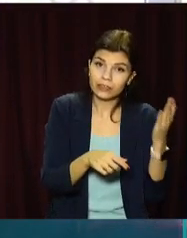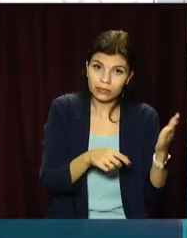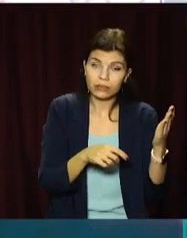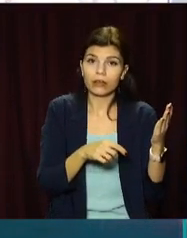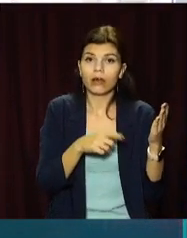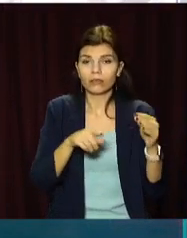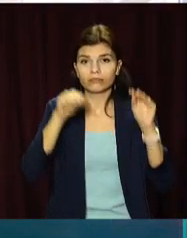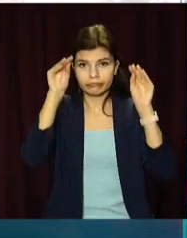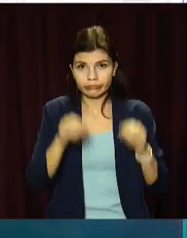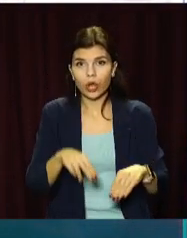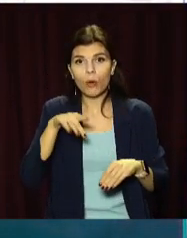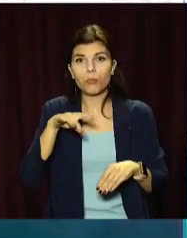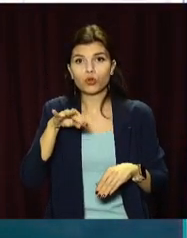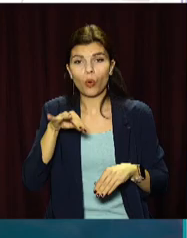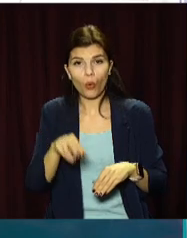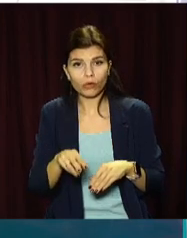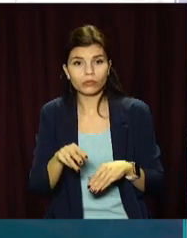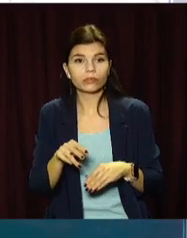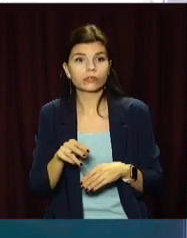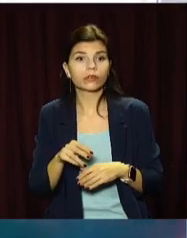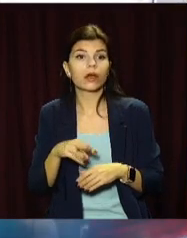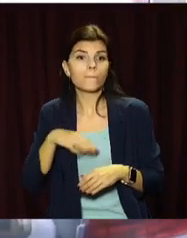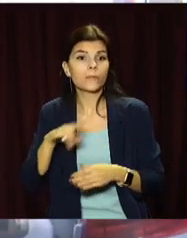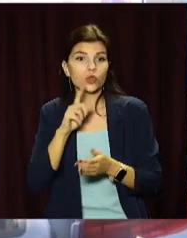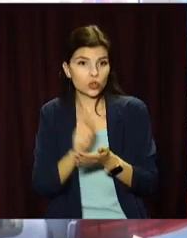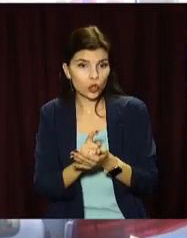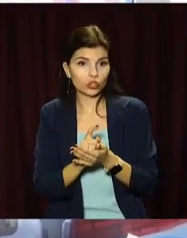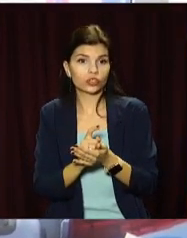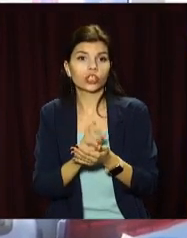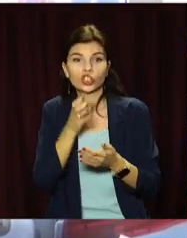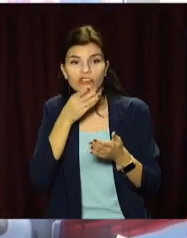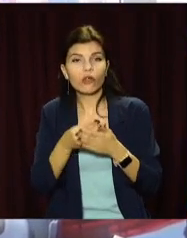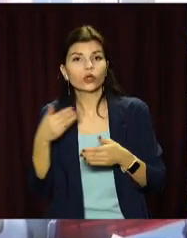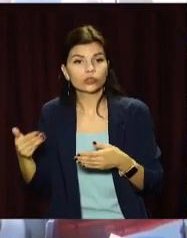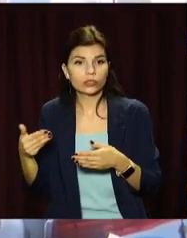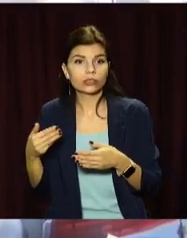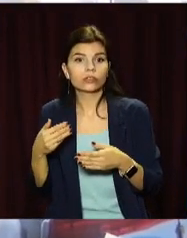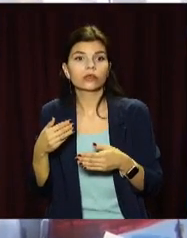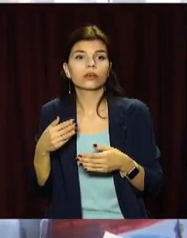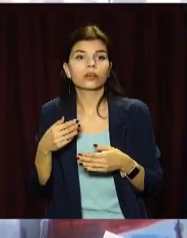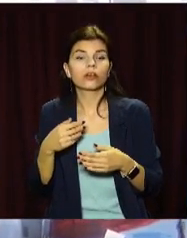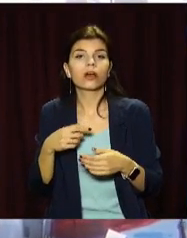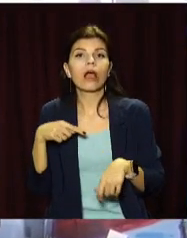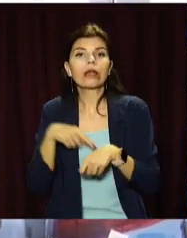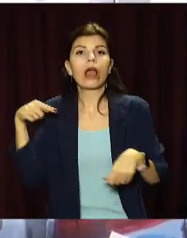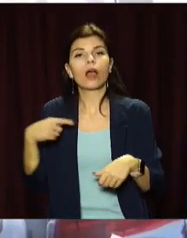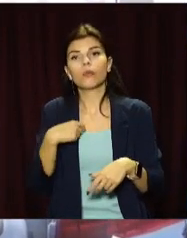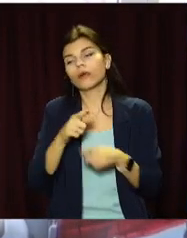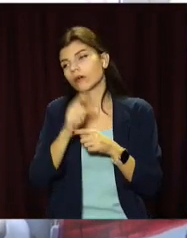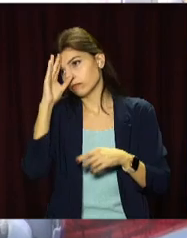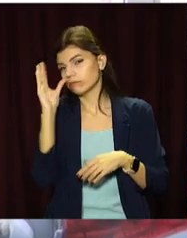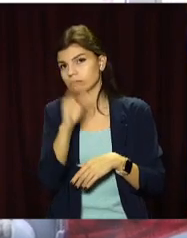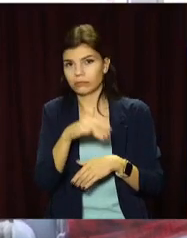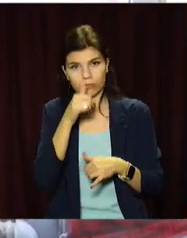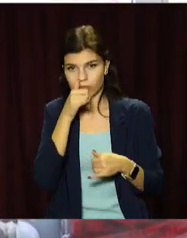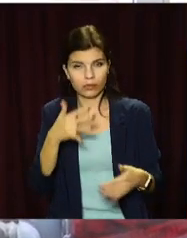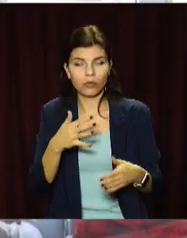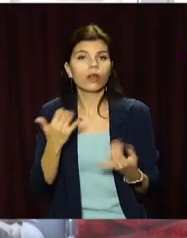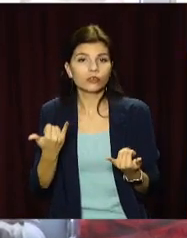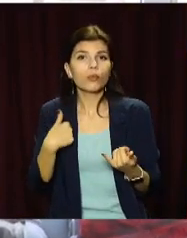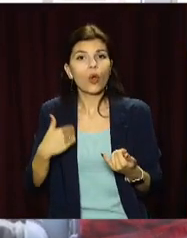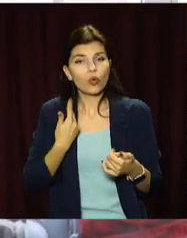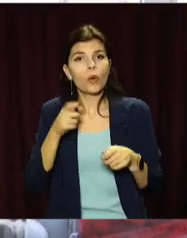складені адмінпротоколи, і ми повинні також зі своєї сторони застосувати заходи реагування. Сьогодні ми хотіли